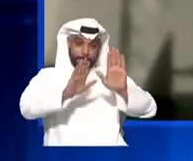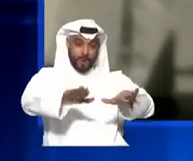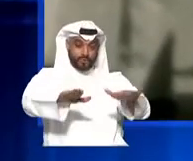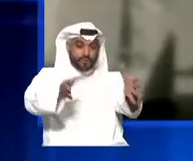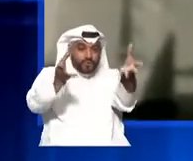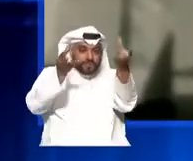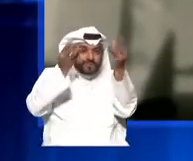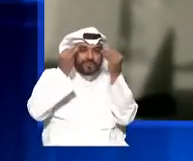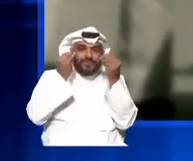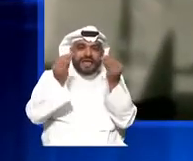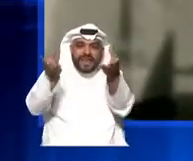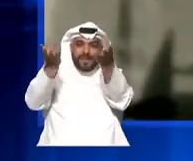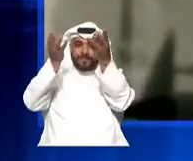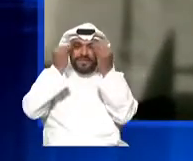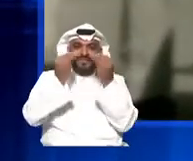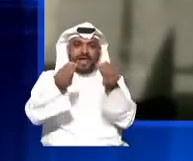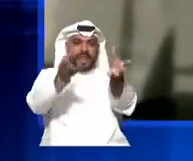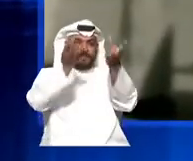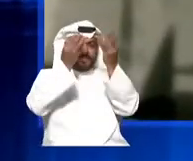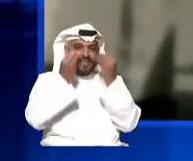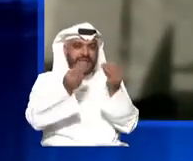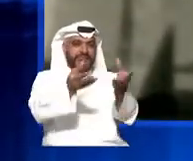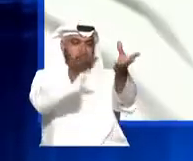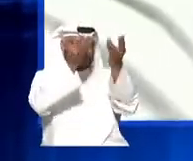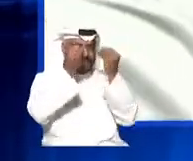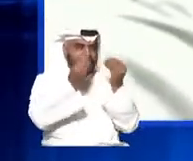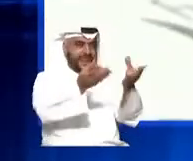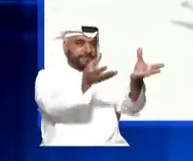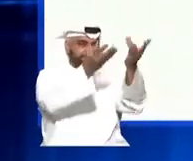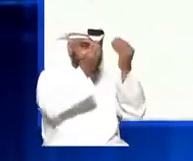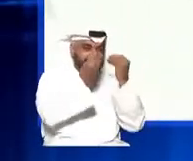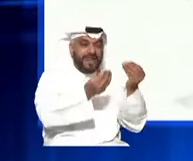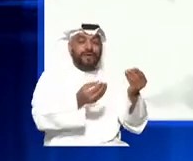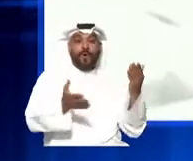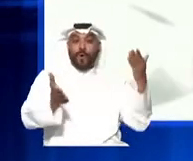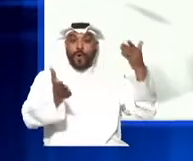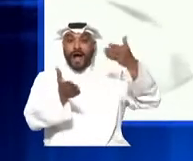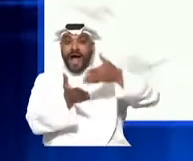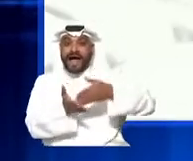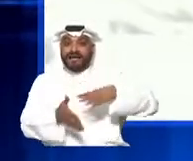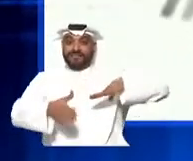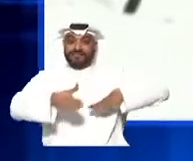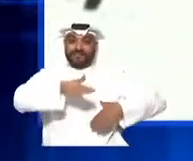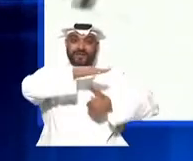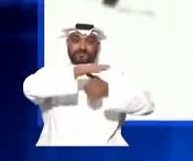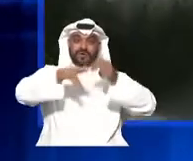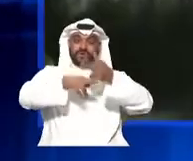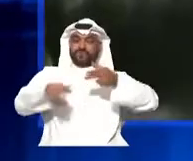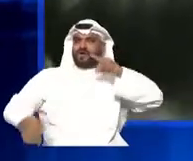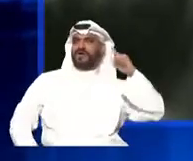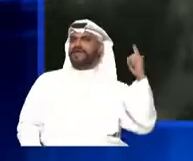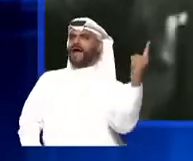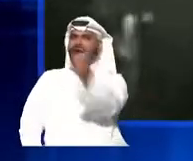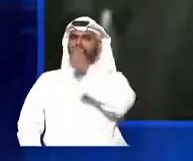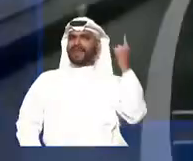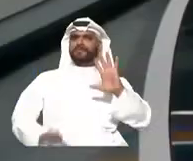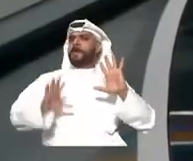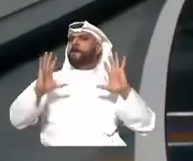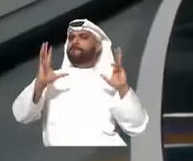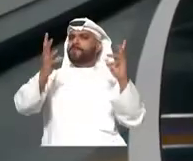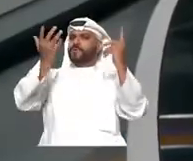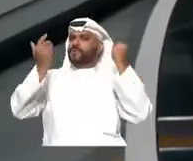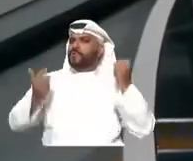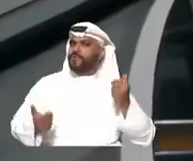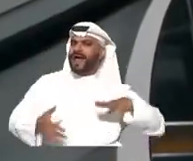العهد ورئاسة الوزراء، وأيضا أبو الدبلوماسية وقائدها العالم الحقيقة وقائد العمل